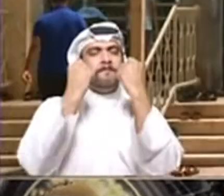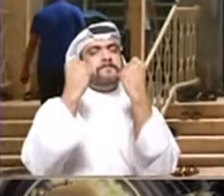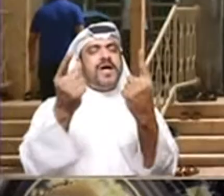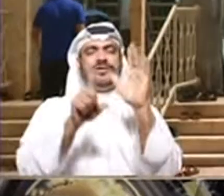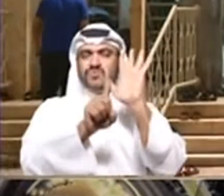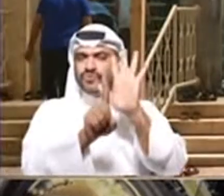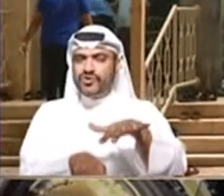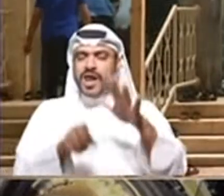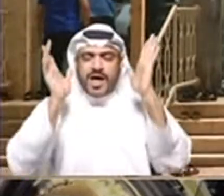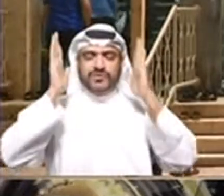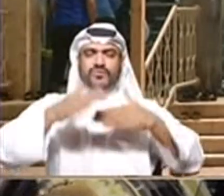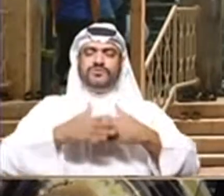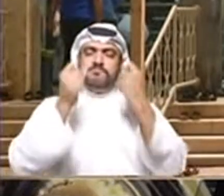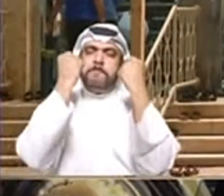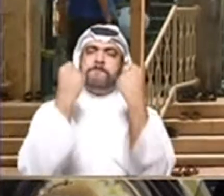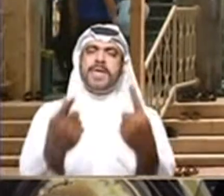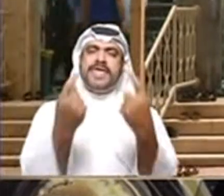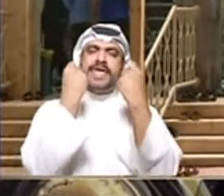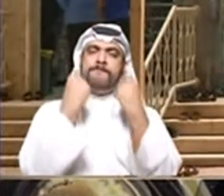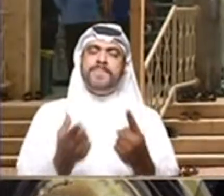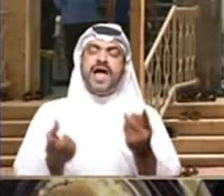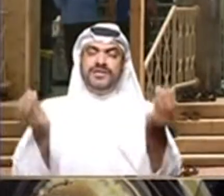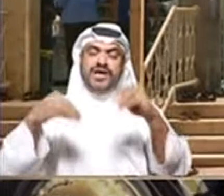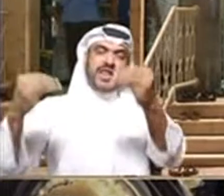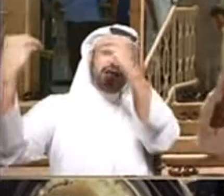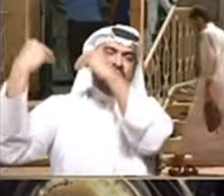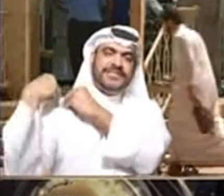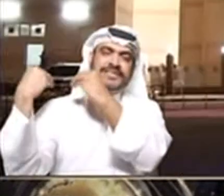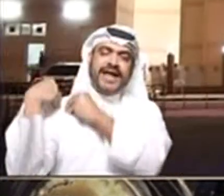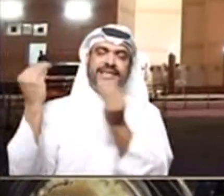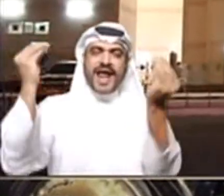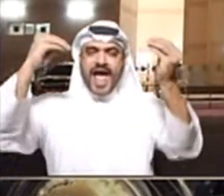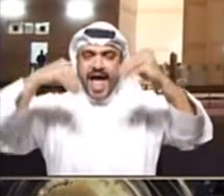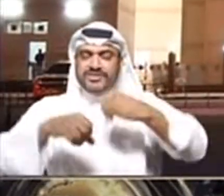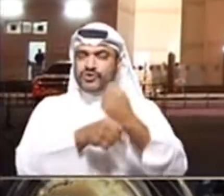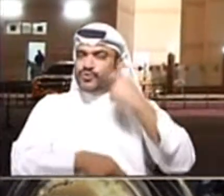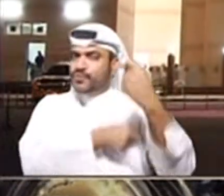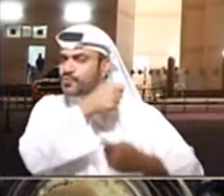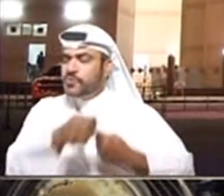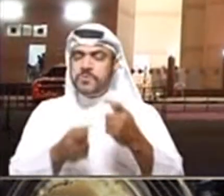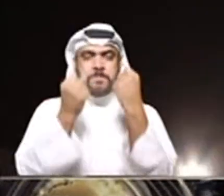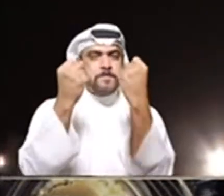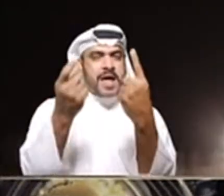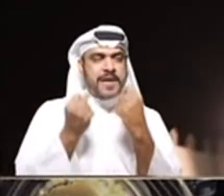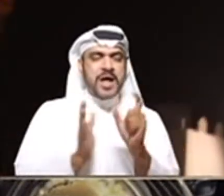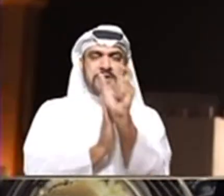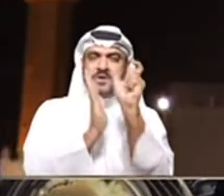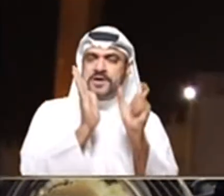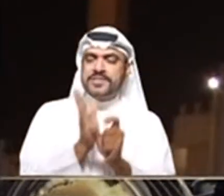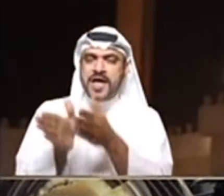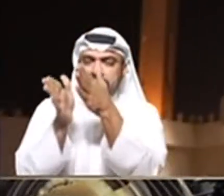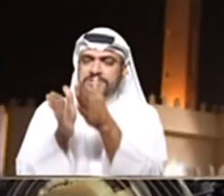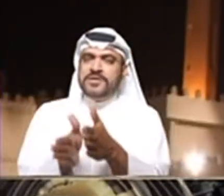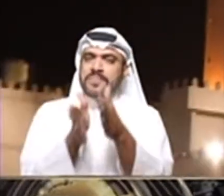بالله. تتضاعف الجهود خلال الليالي العشر الاخيره من رمضان من خلال تهيئه المساجد وخلق